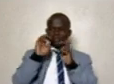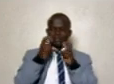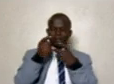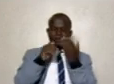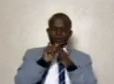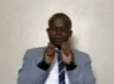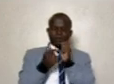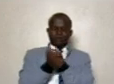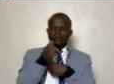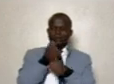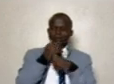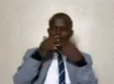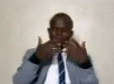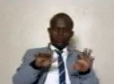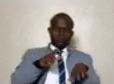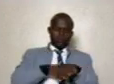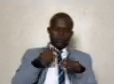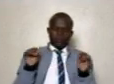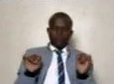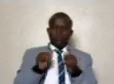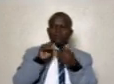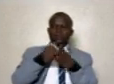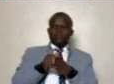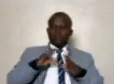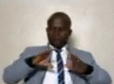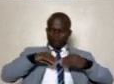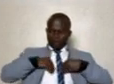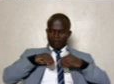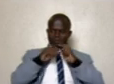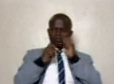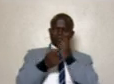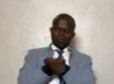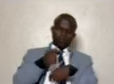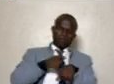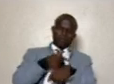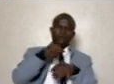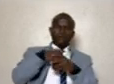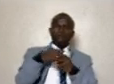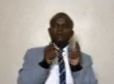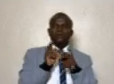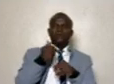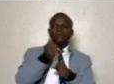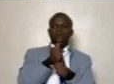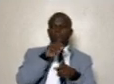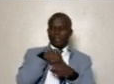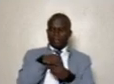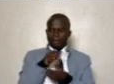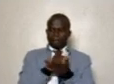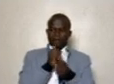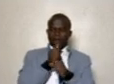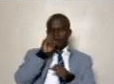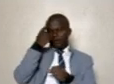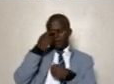bibyahinduka umukozi urangije igihe kigeragezwa akaba yakwemererwa guhindura umwanya ariko mu rwego asanzwe akoramo bamwe bakozi ba